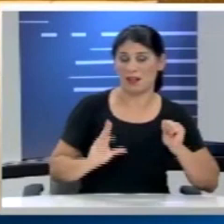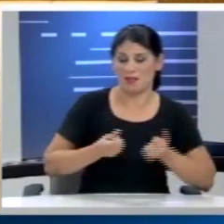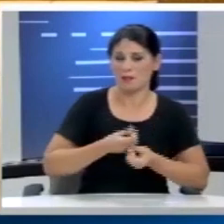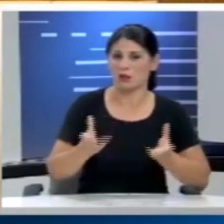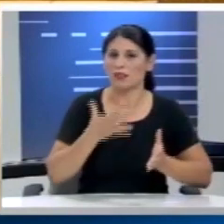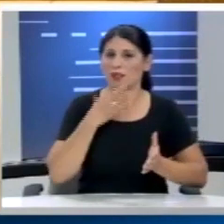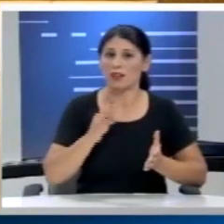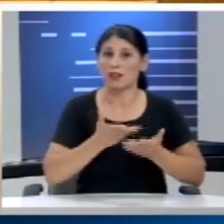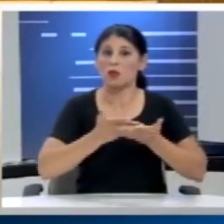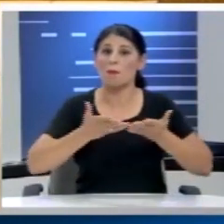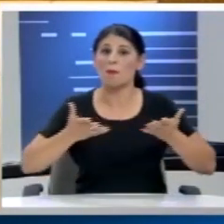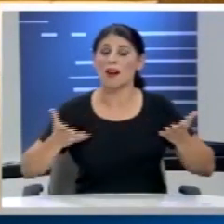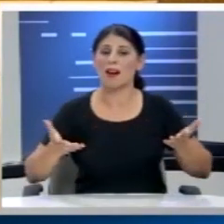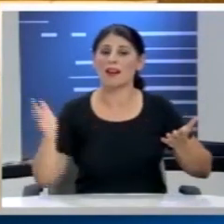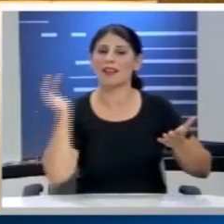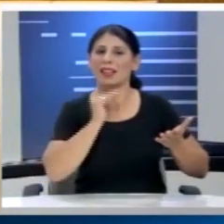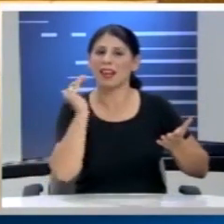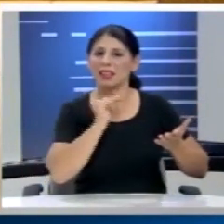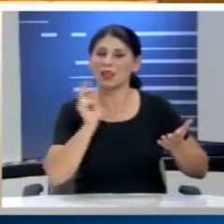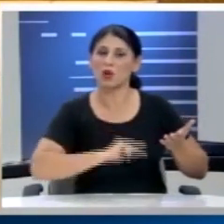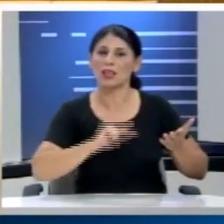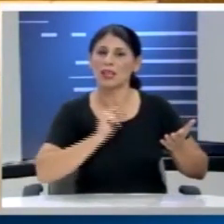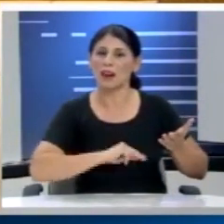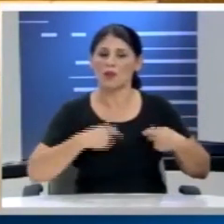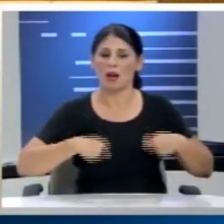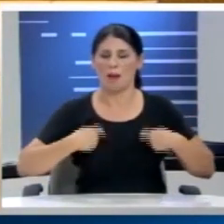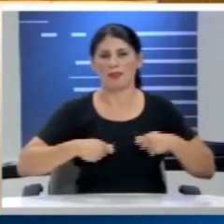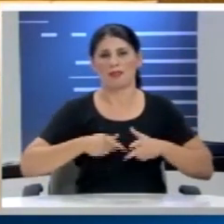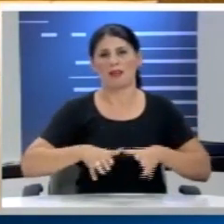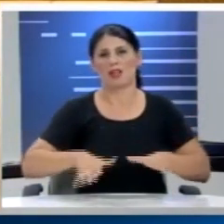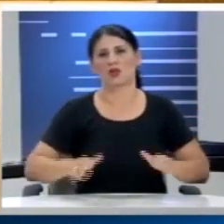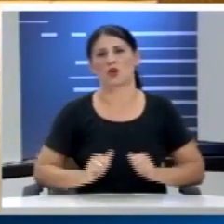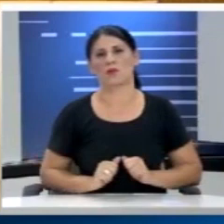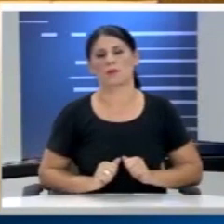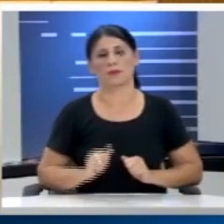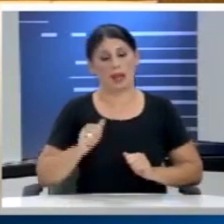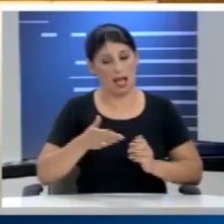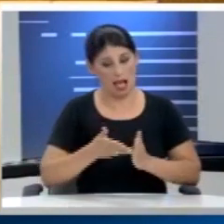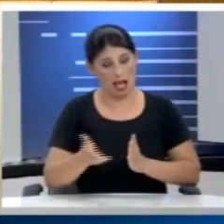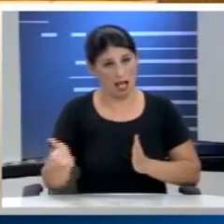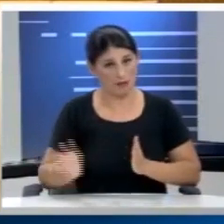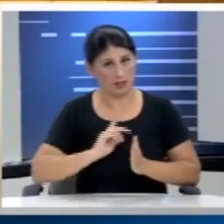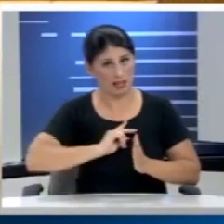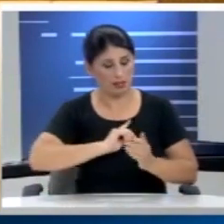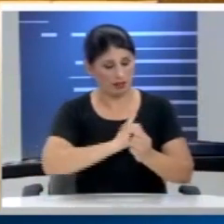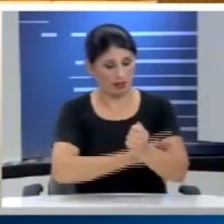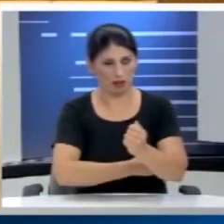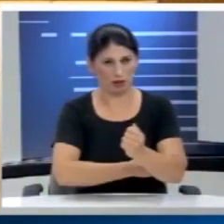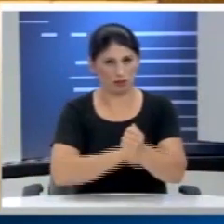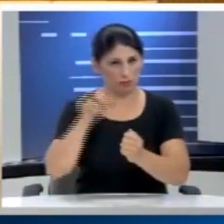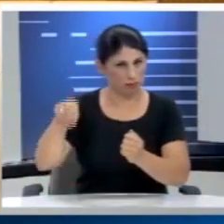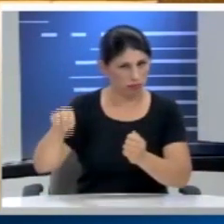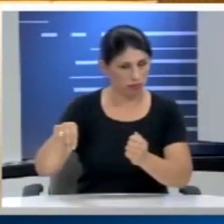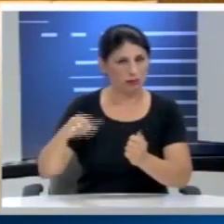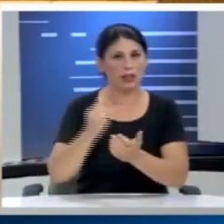προσφέρονται δηλαδή για το μεγάλο και γρήγορο κέρδος των καπιταλιστών. Αυτές οι δυνατότητες υπονομεύονται και